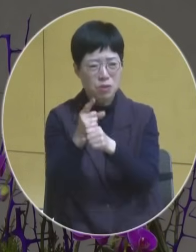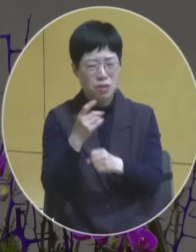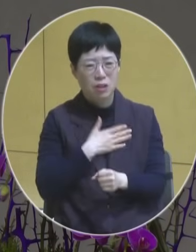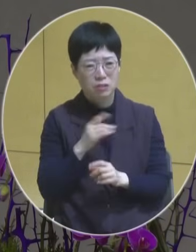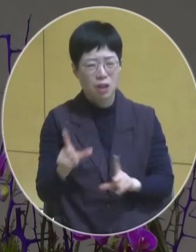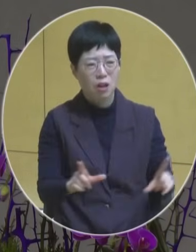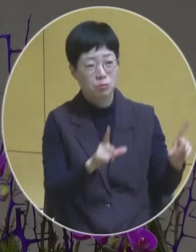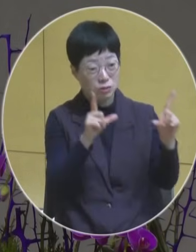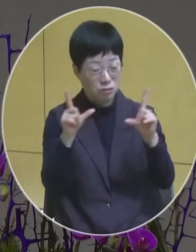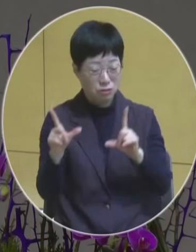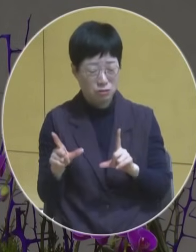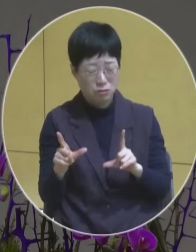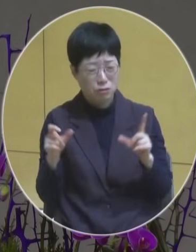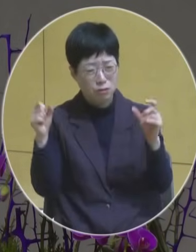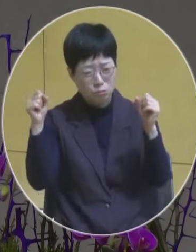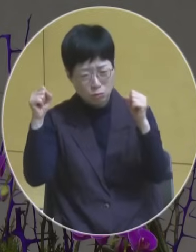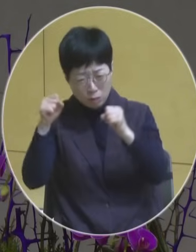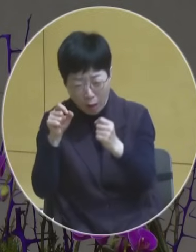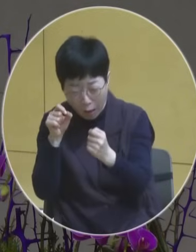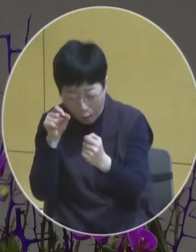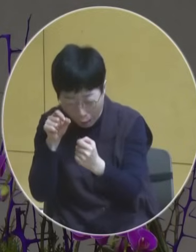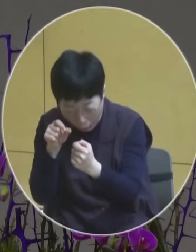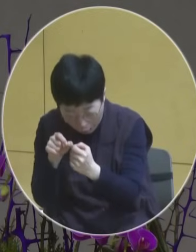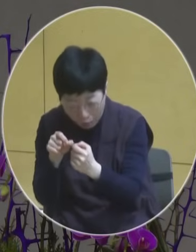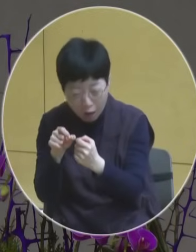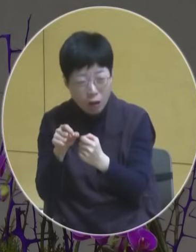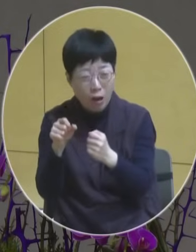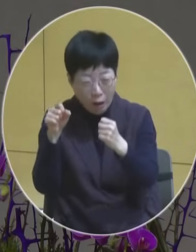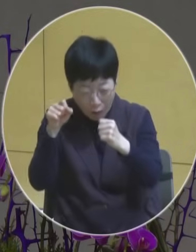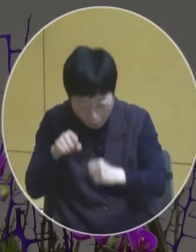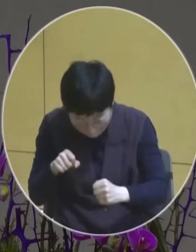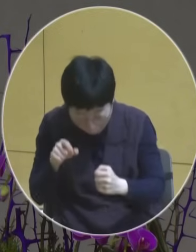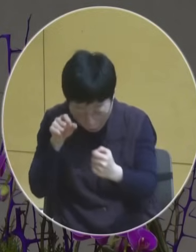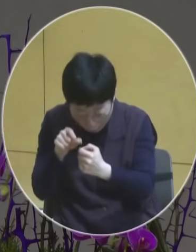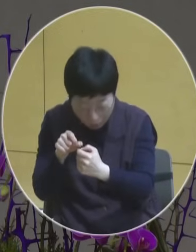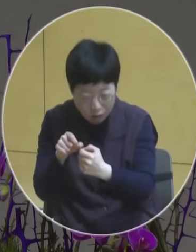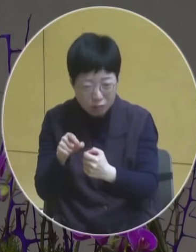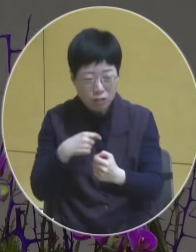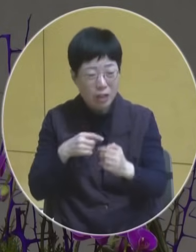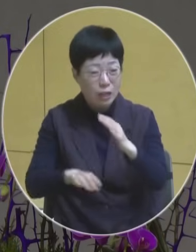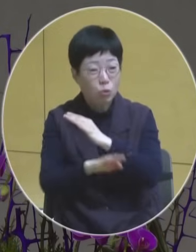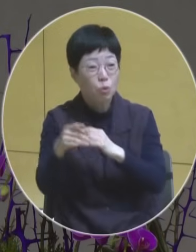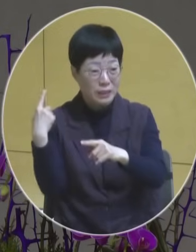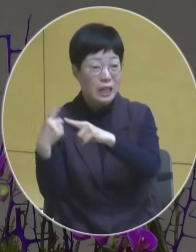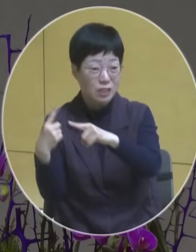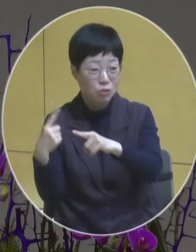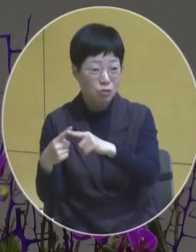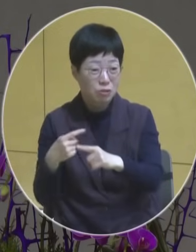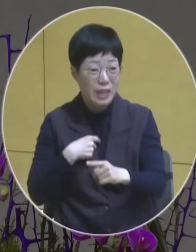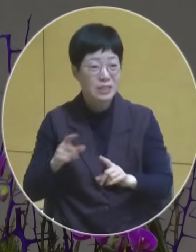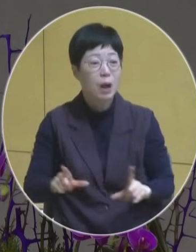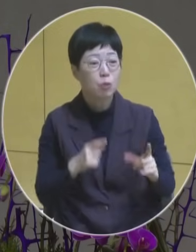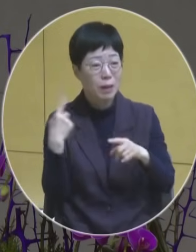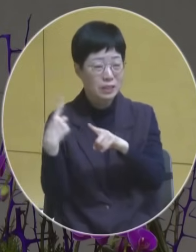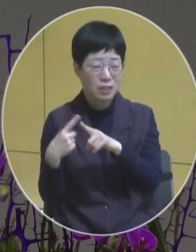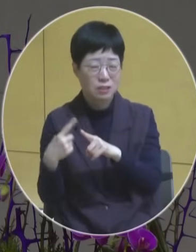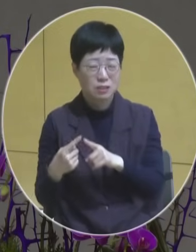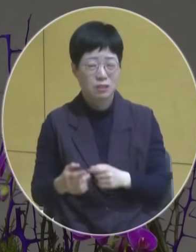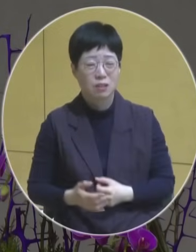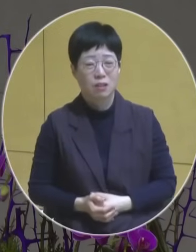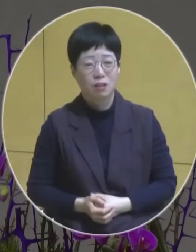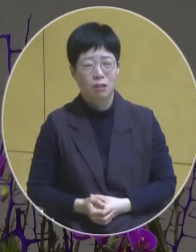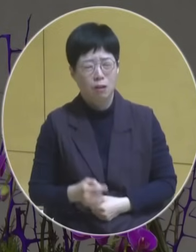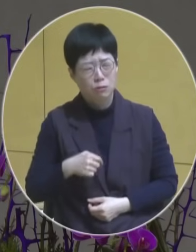제 인생은 무너지기 직전까지 갔던 경험을 했고 저희 가정도 마찬가지고 제 삶도